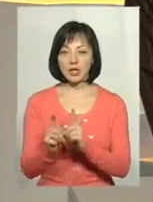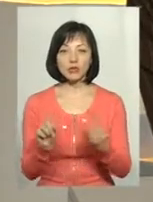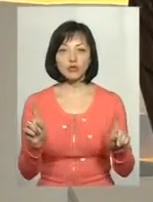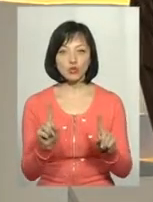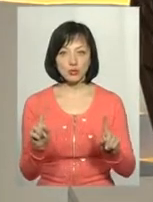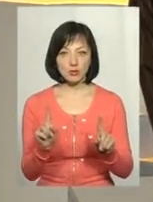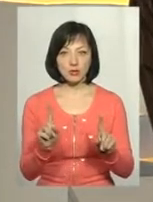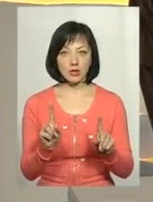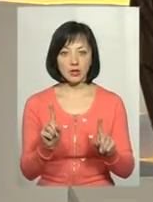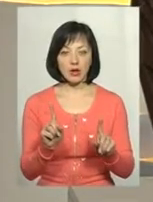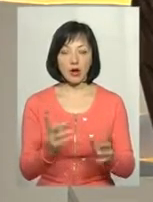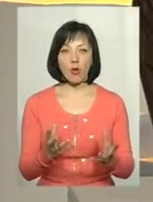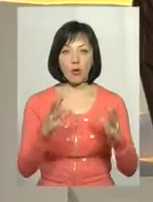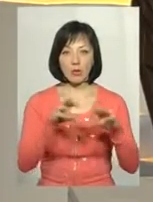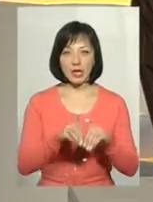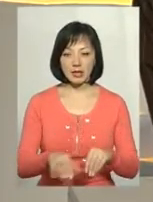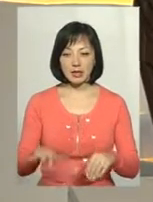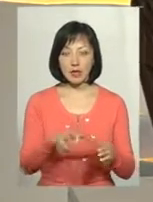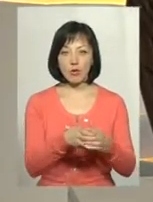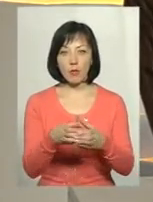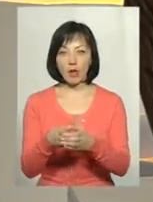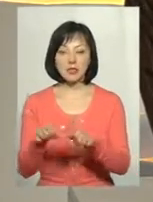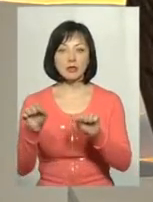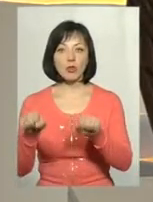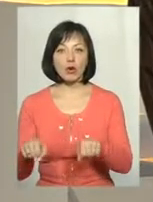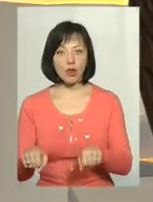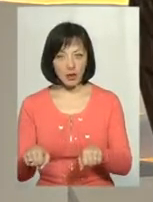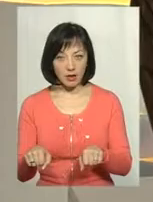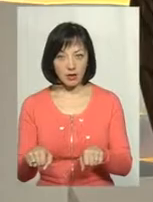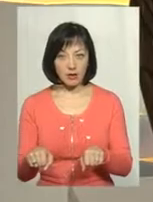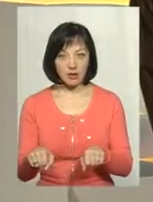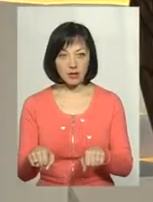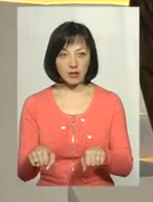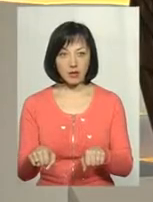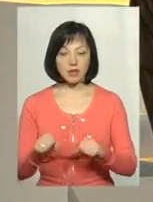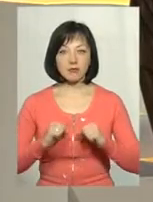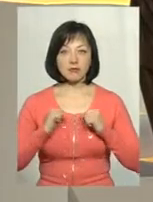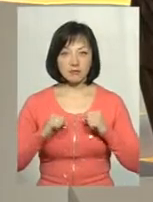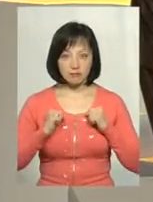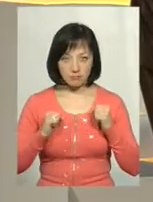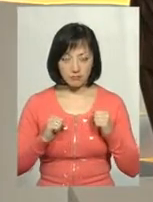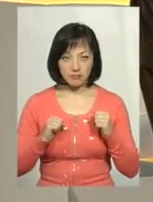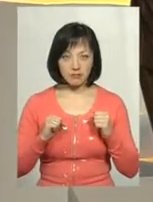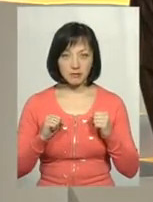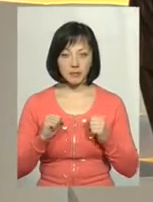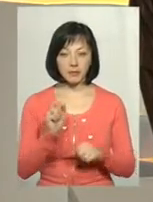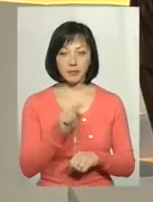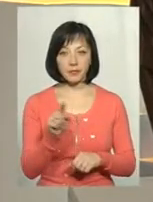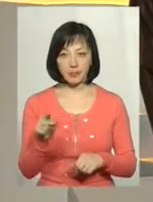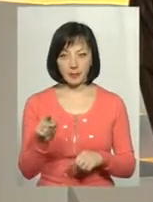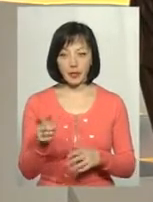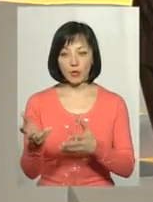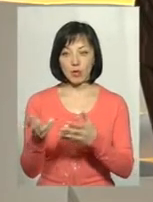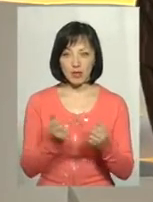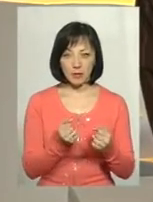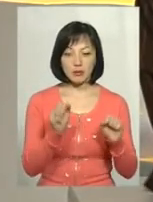принаймні ті об'єднані тергромади, які змогли акумулювати зусилля, їх